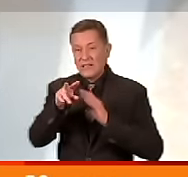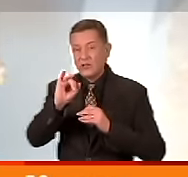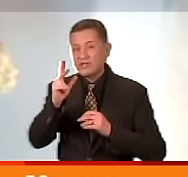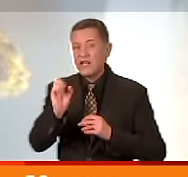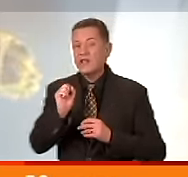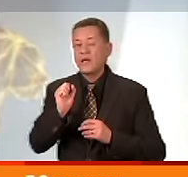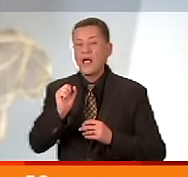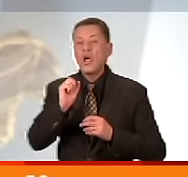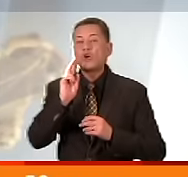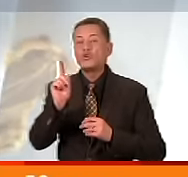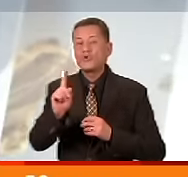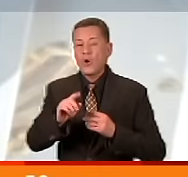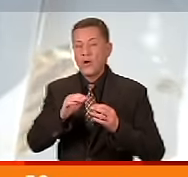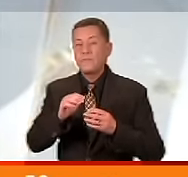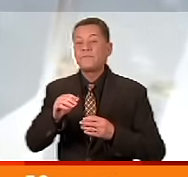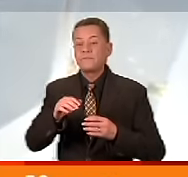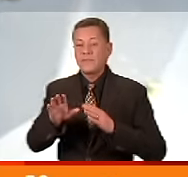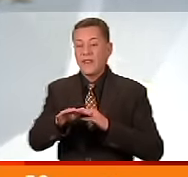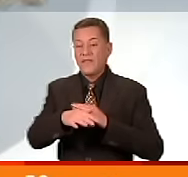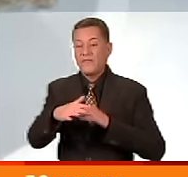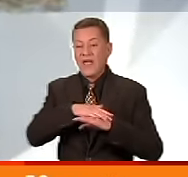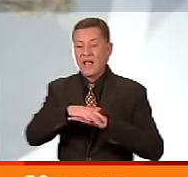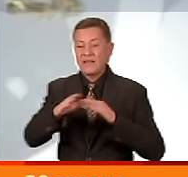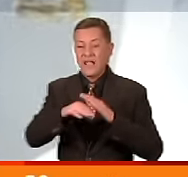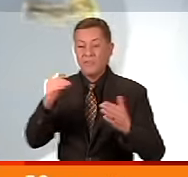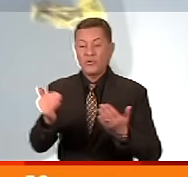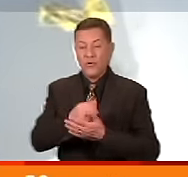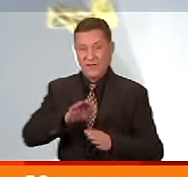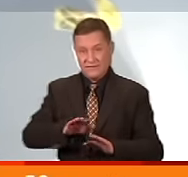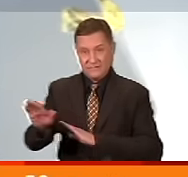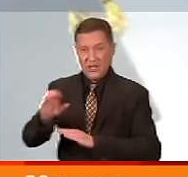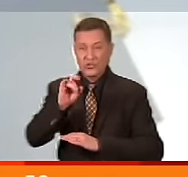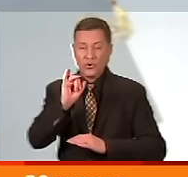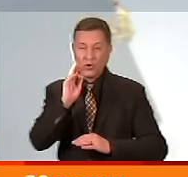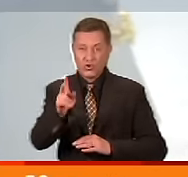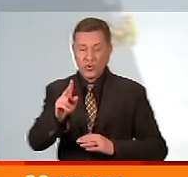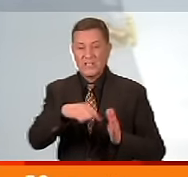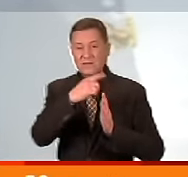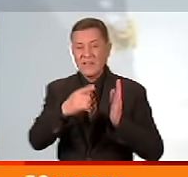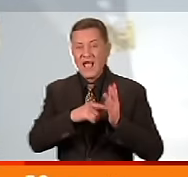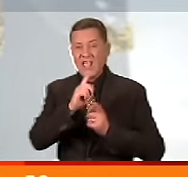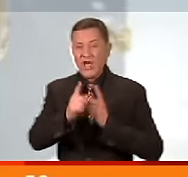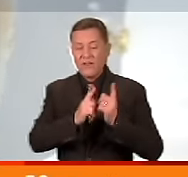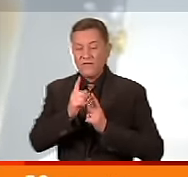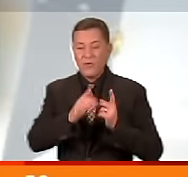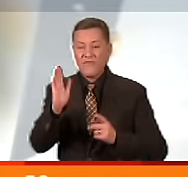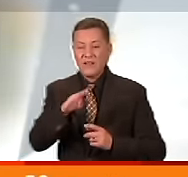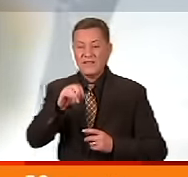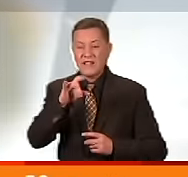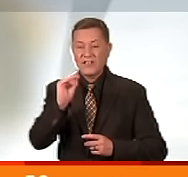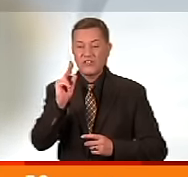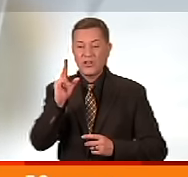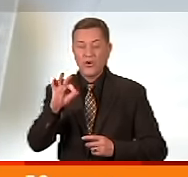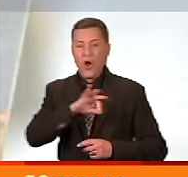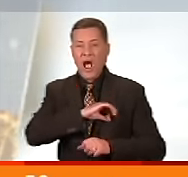реформувати? Заступником Луценка став нардеп і представник Народного фронту Дмитро Сторожук. Заступницею з питань реформ стала Валентина Теличенко,